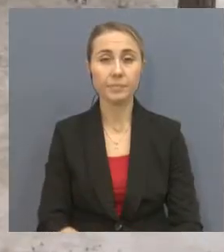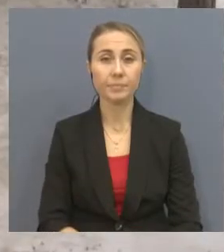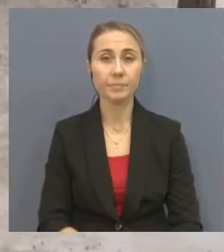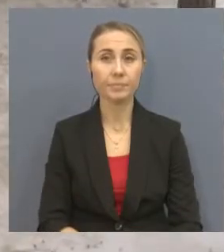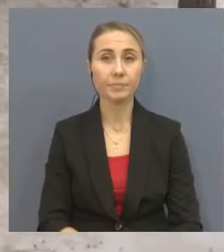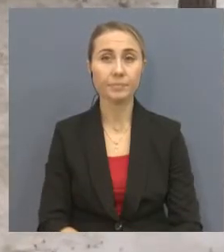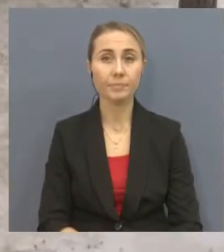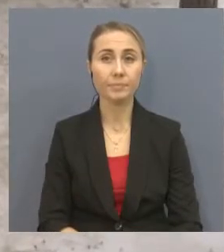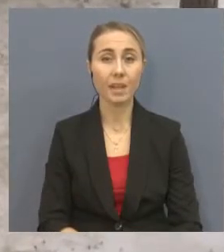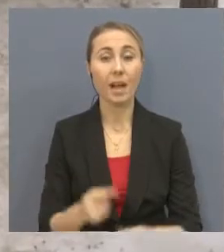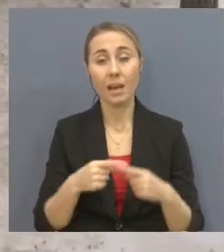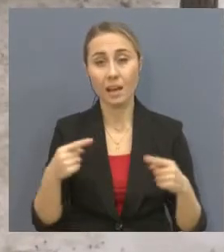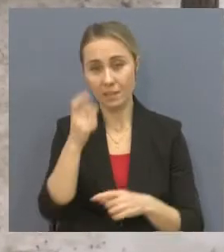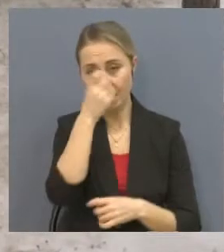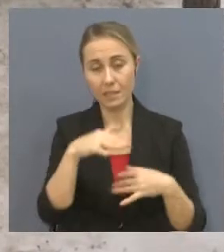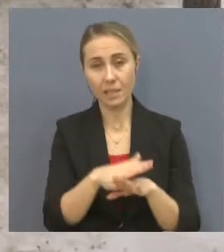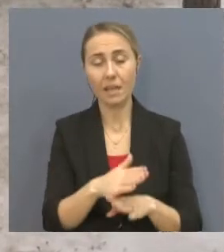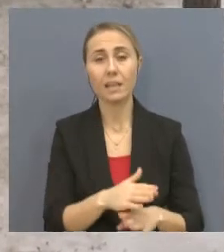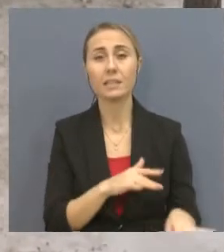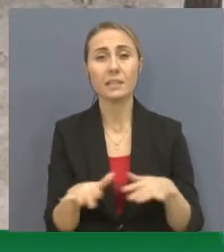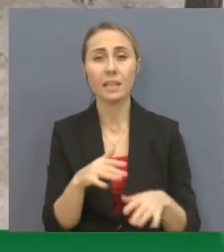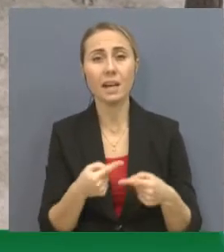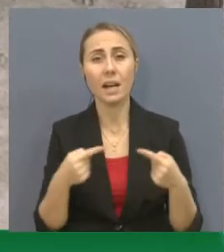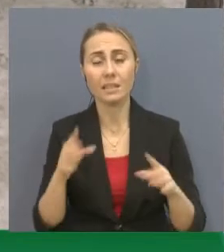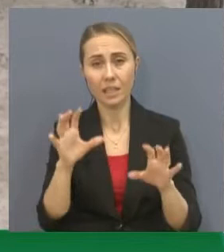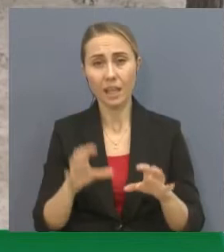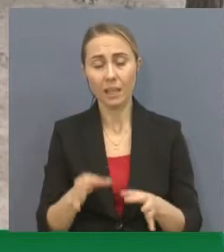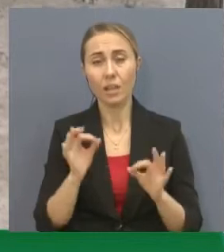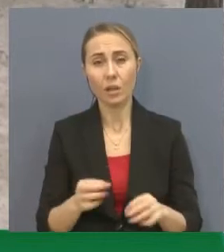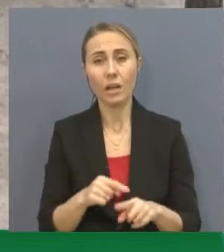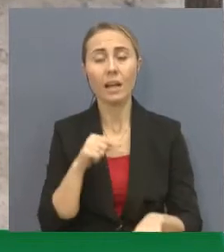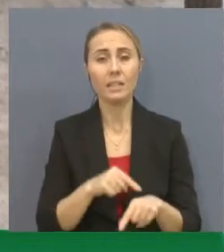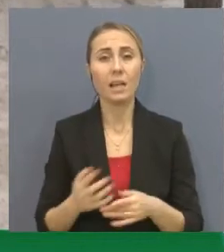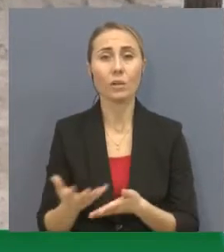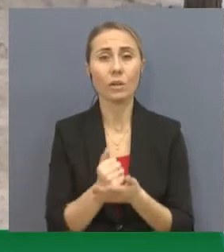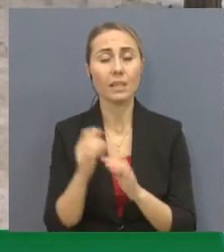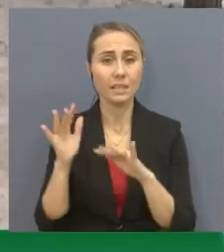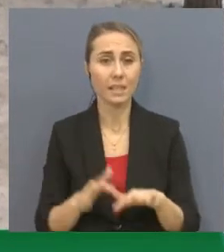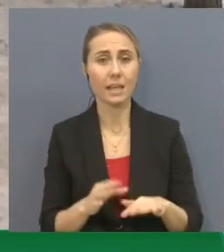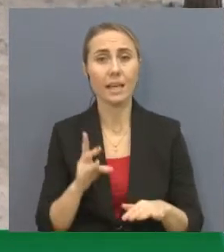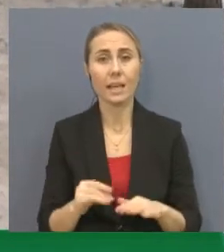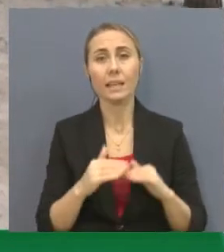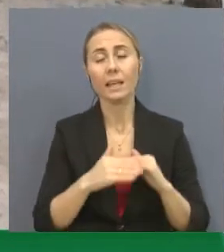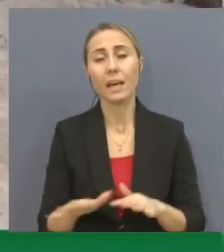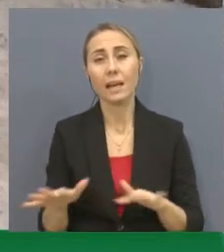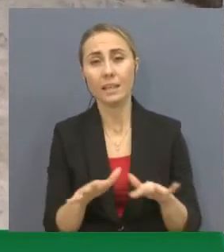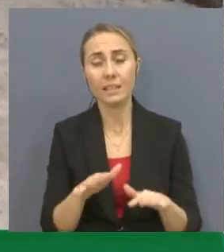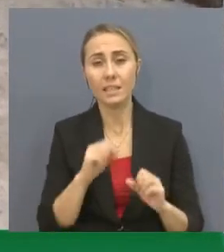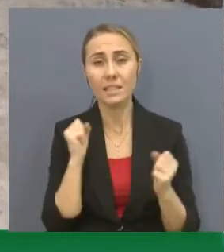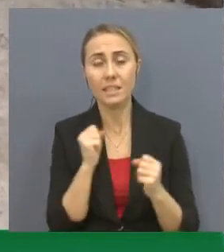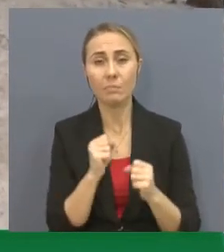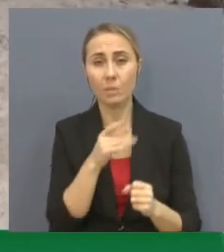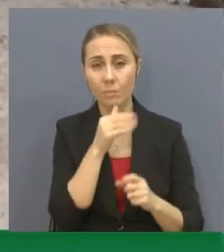в разных странах действуют разные законодательной нормы касательно уборки снега и наледи в зимний период где-то